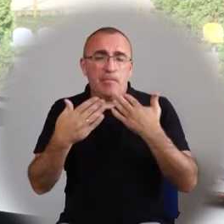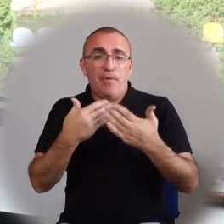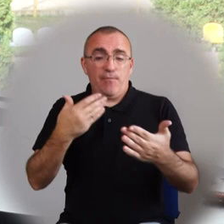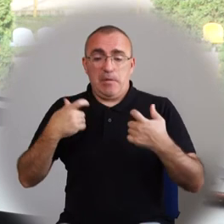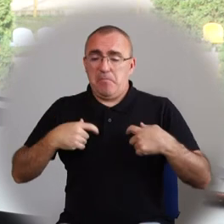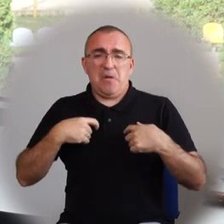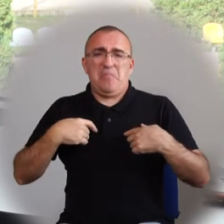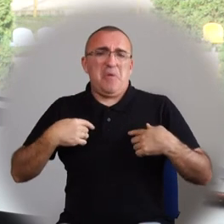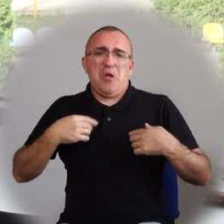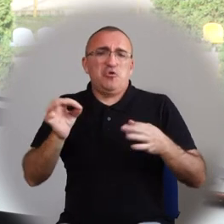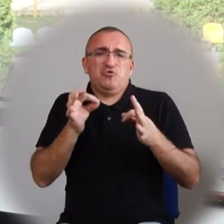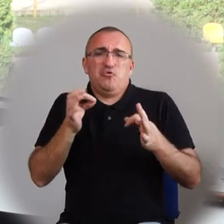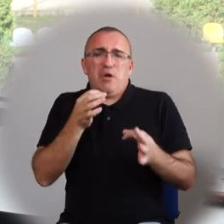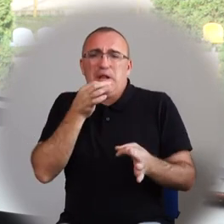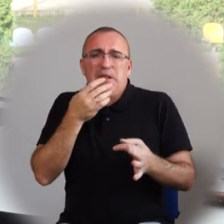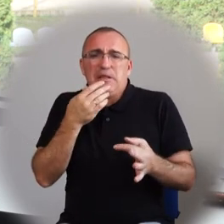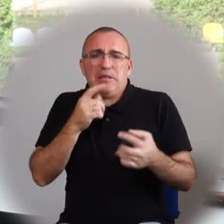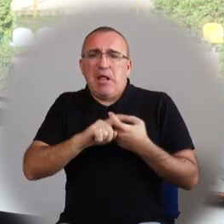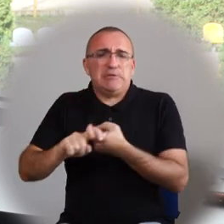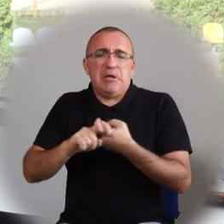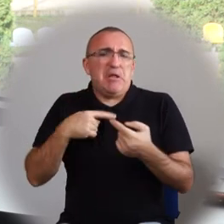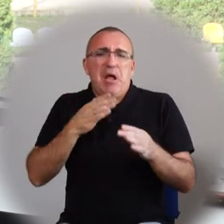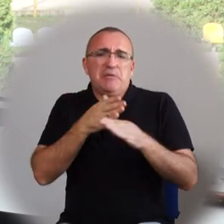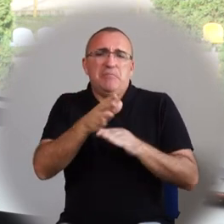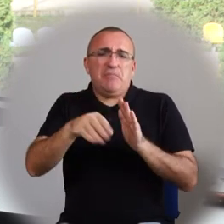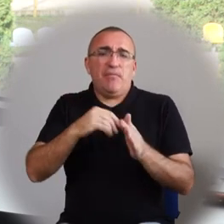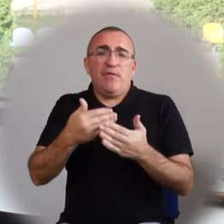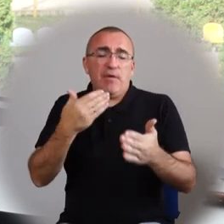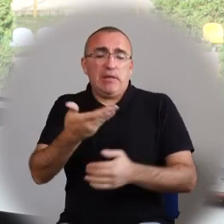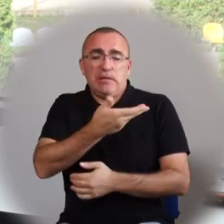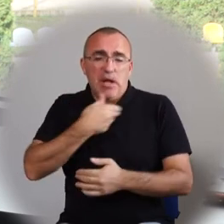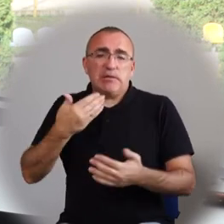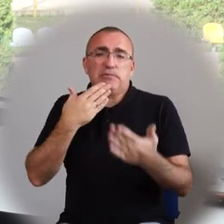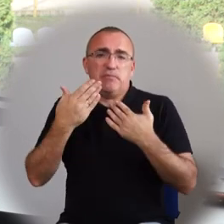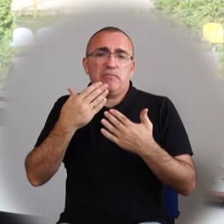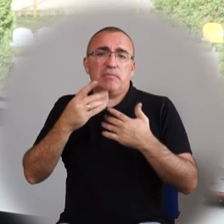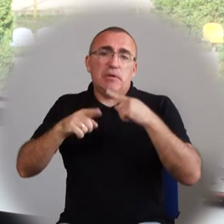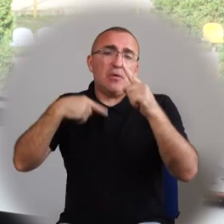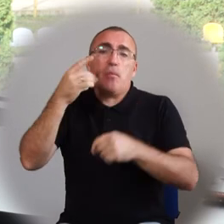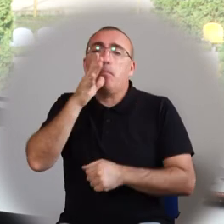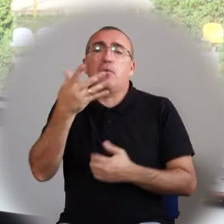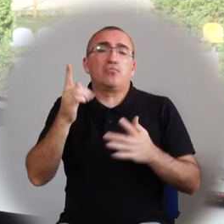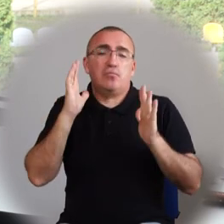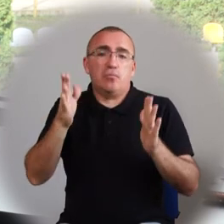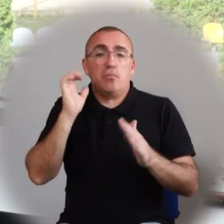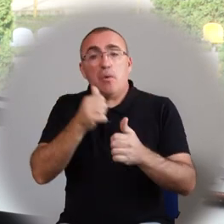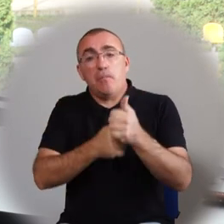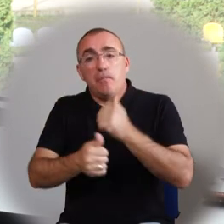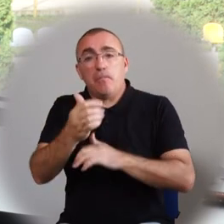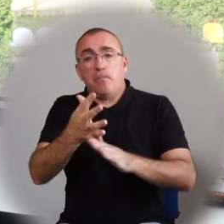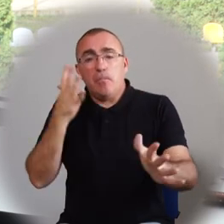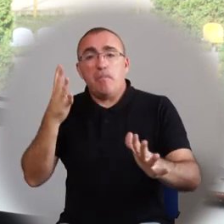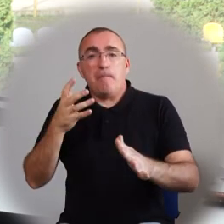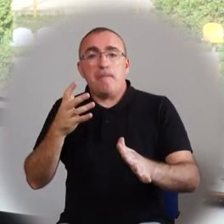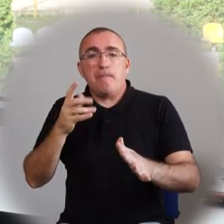підхід, коли від мене нічого не залежить, я не піду на вибори. Від нас залежить, якими будуть наступні 5 років. Можуть